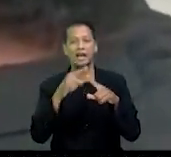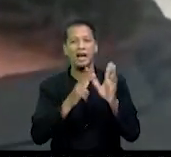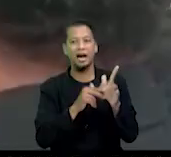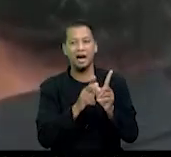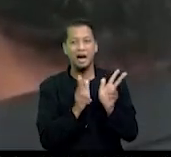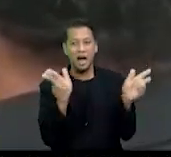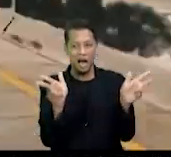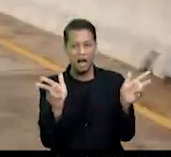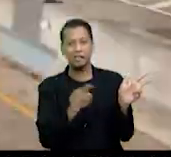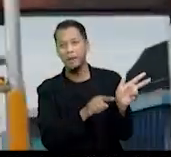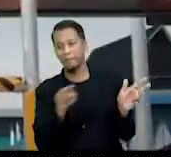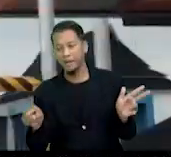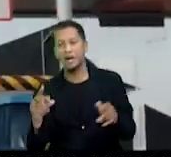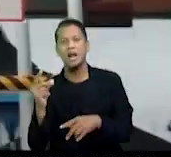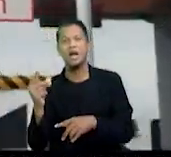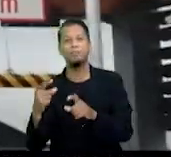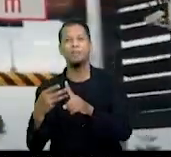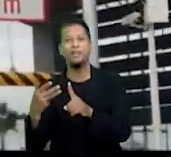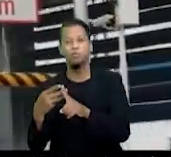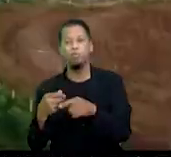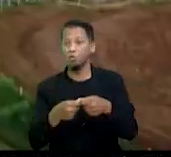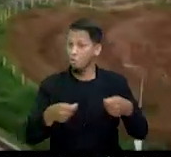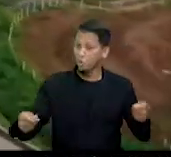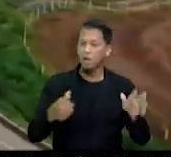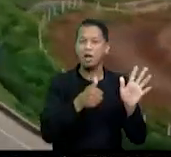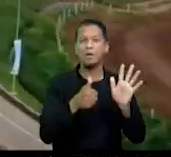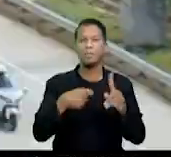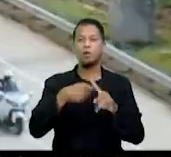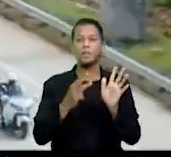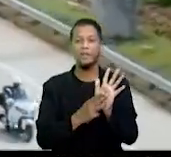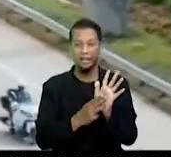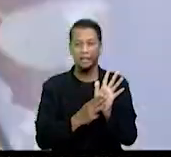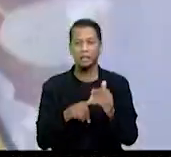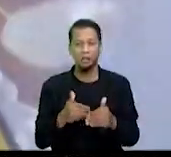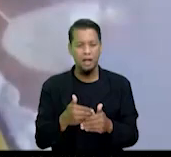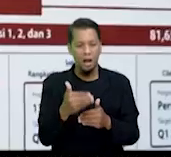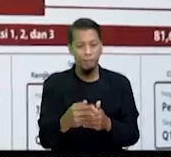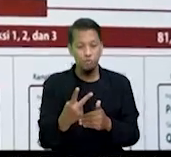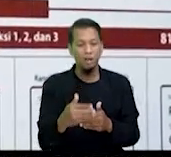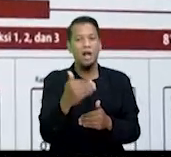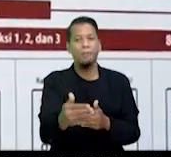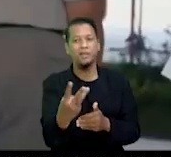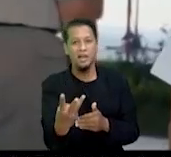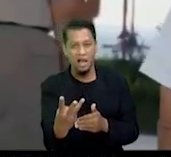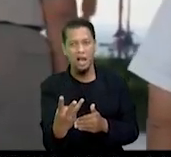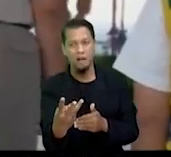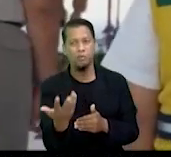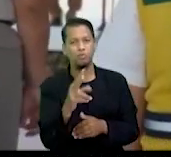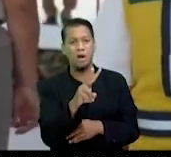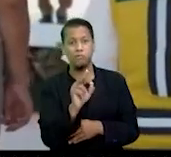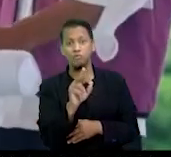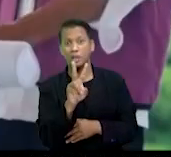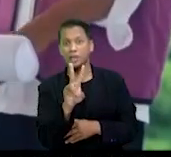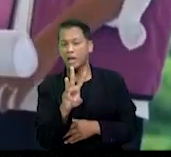tol sepanjang 26,6 km ini akan dilanjutkan dengan Seksi 2 dan 3 yang ditargetkan rampung pada 2023 mendatang